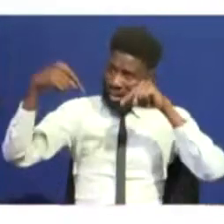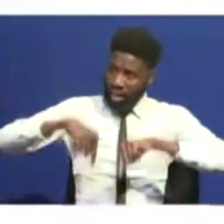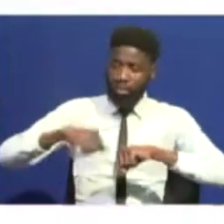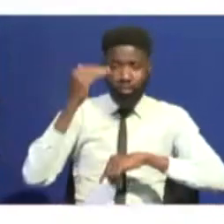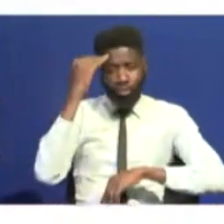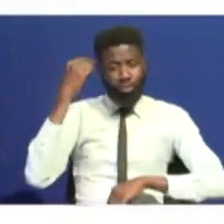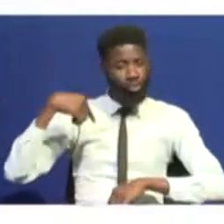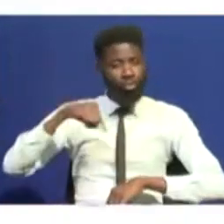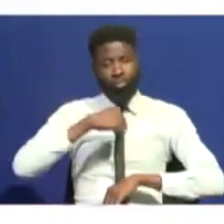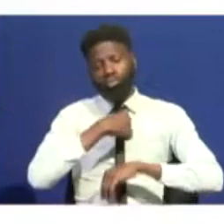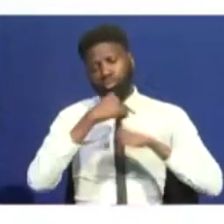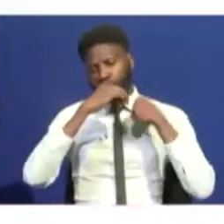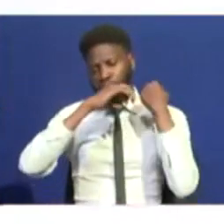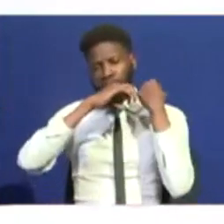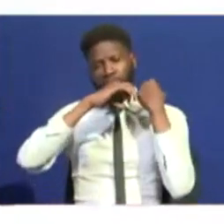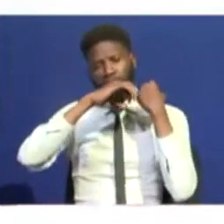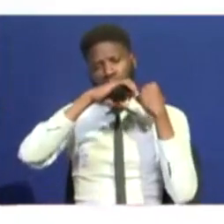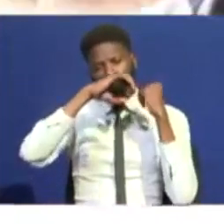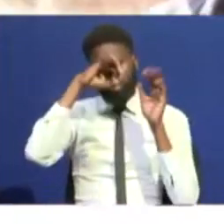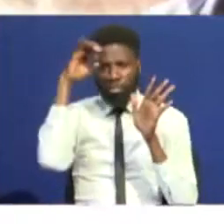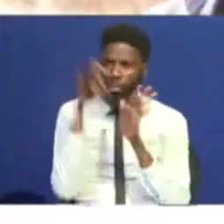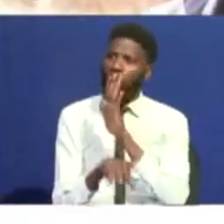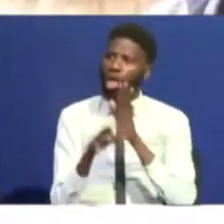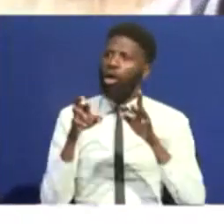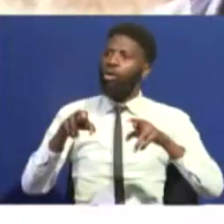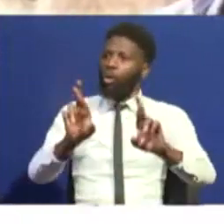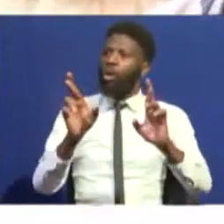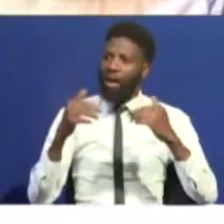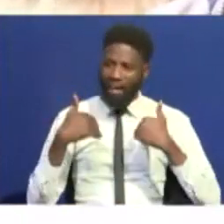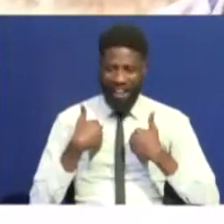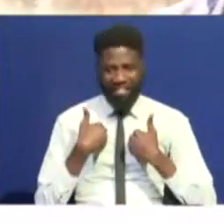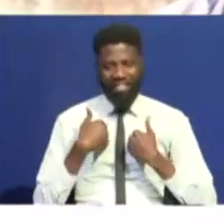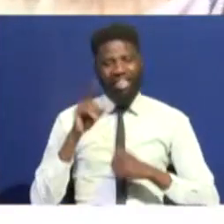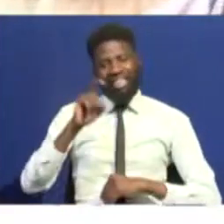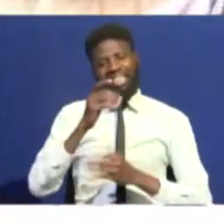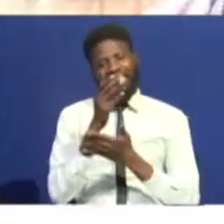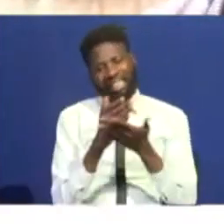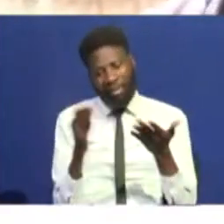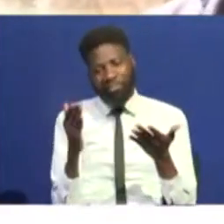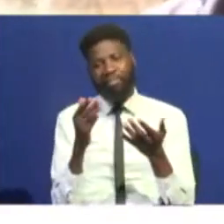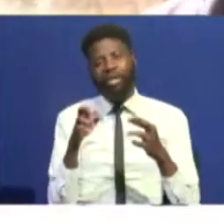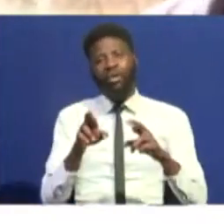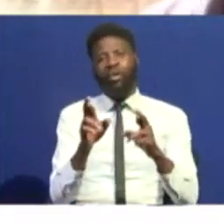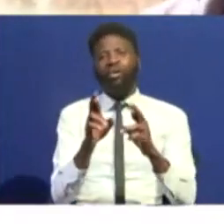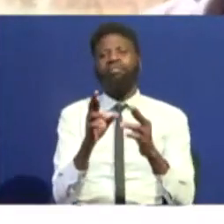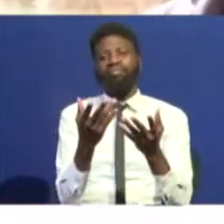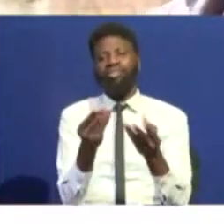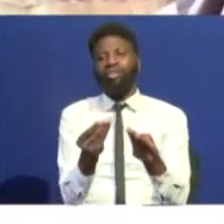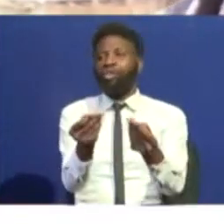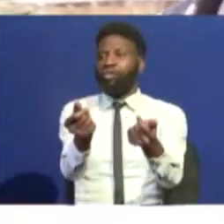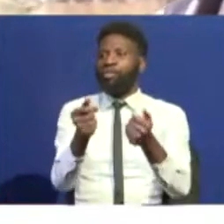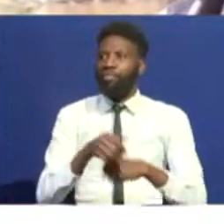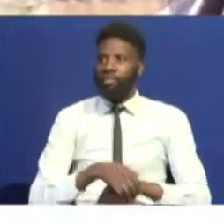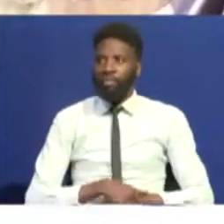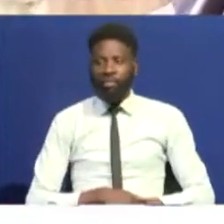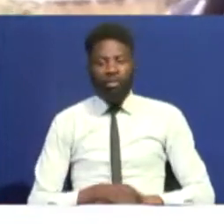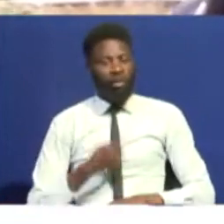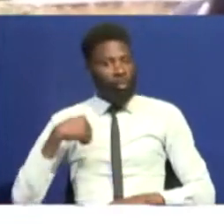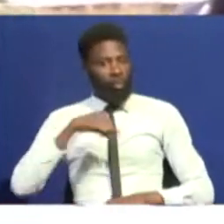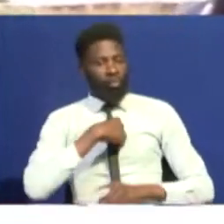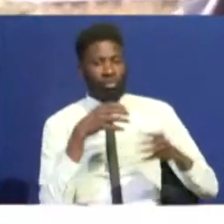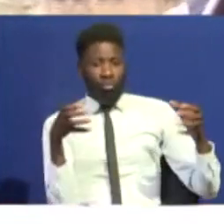roads and we want some roads to be fixed. Tumekaribisha wasuba wote wamesema. Sisi kama watu ambao wanatoka